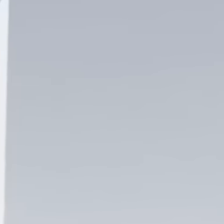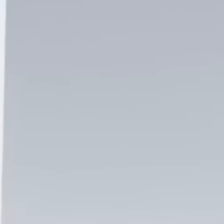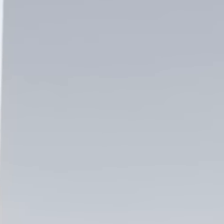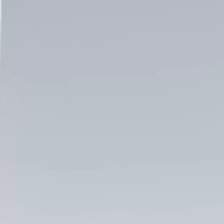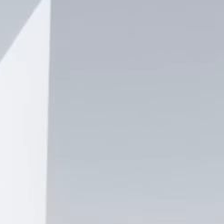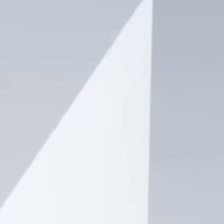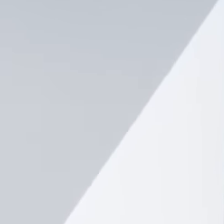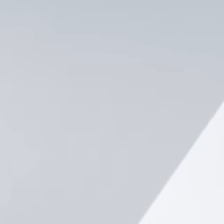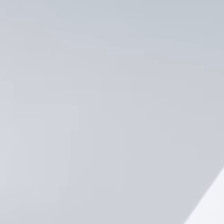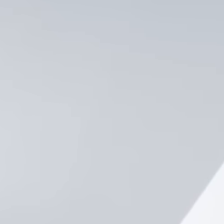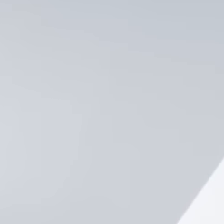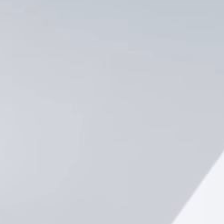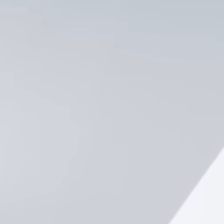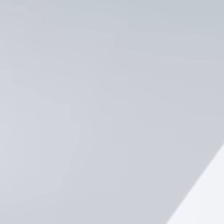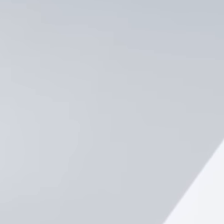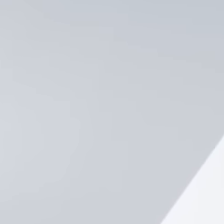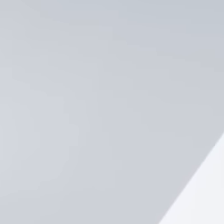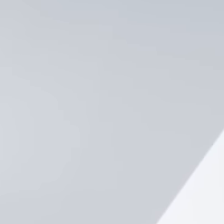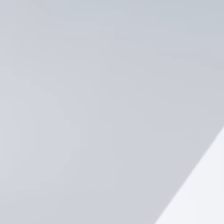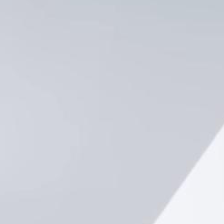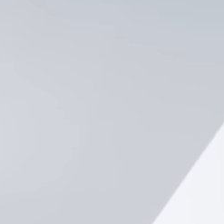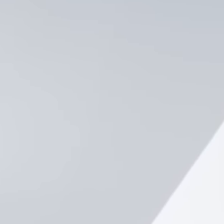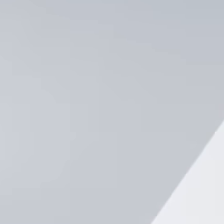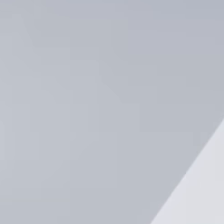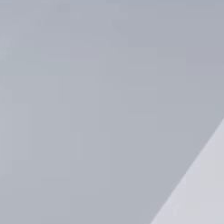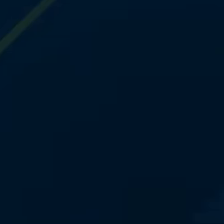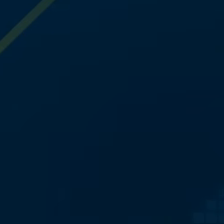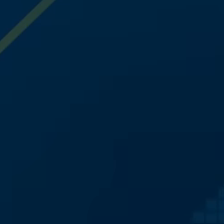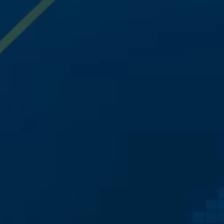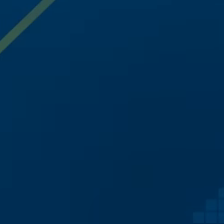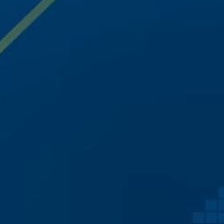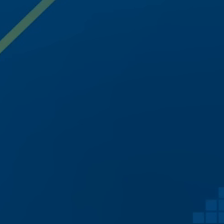informasi download Metro TV extend